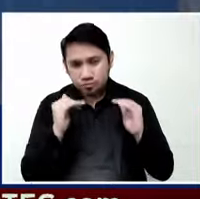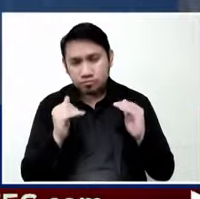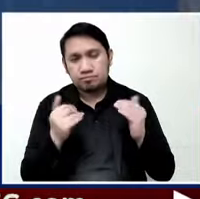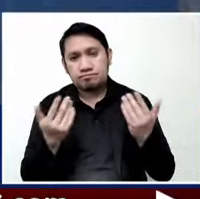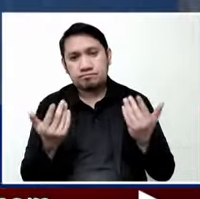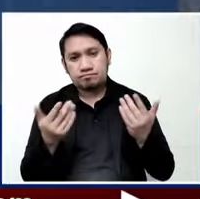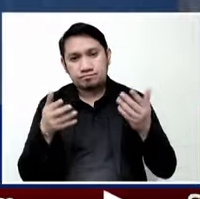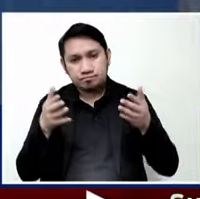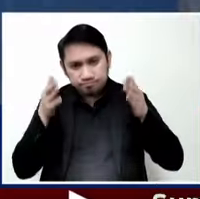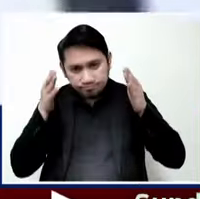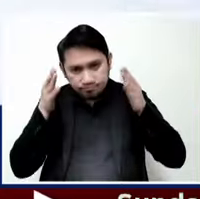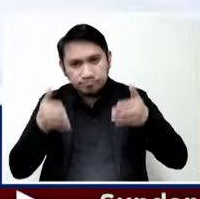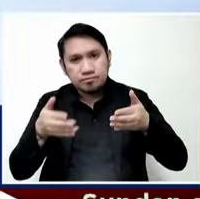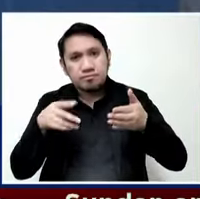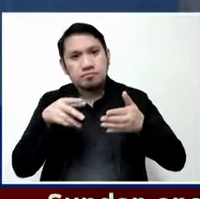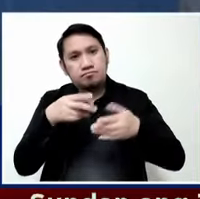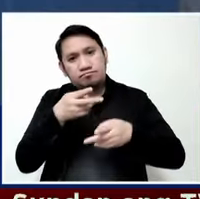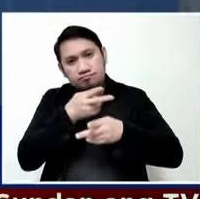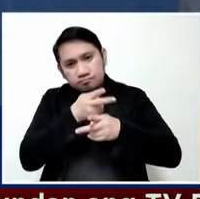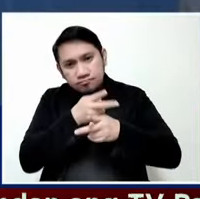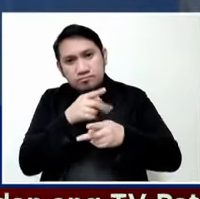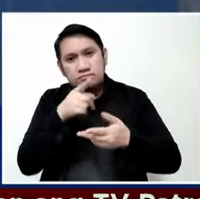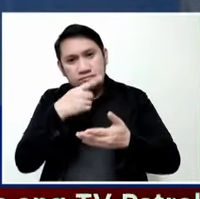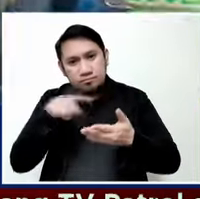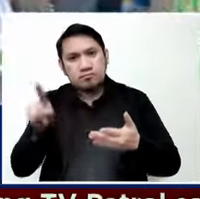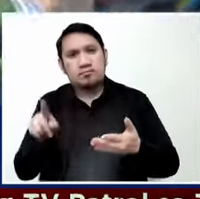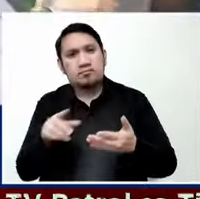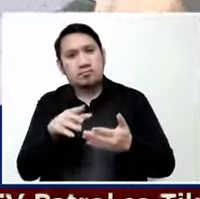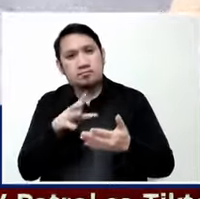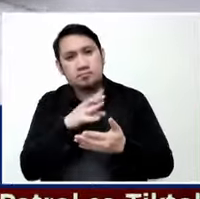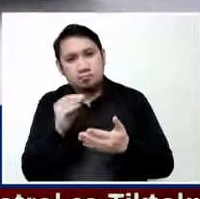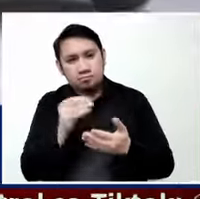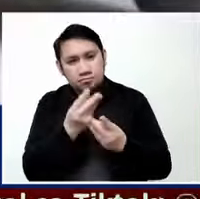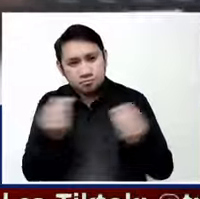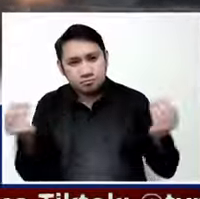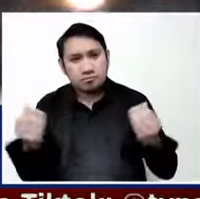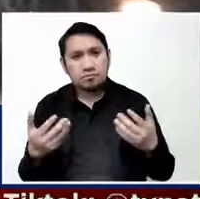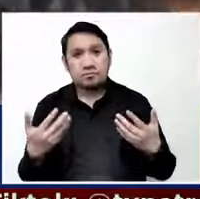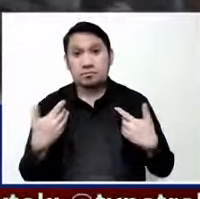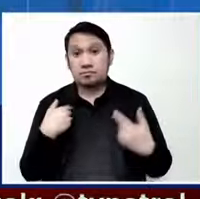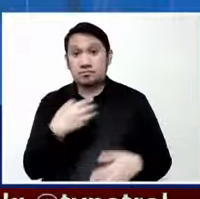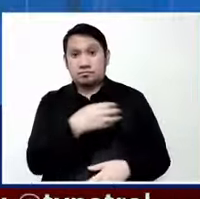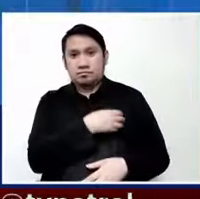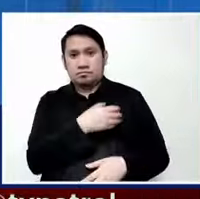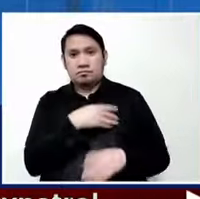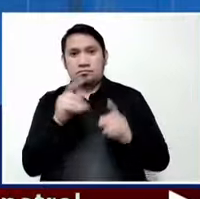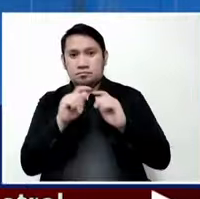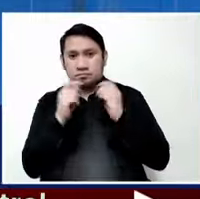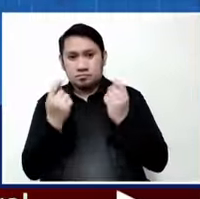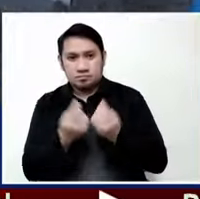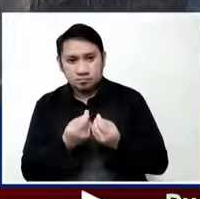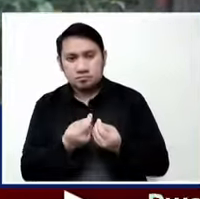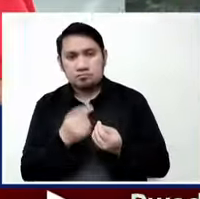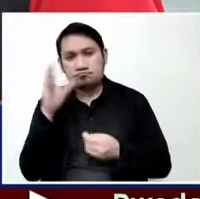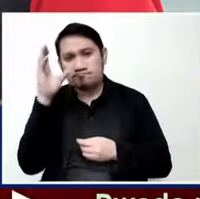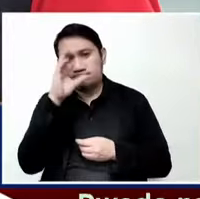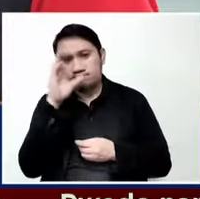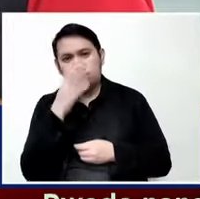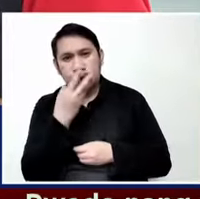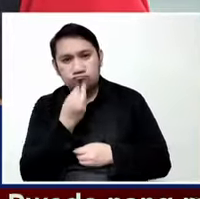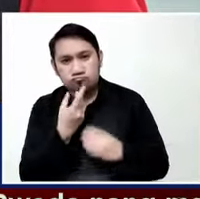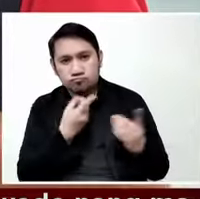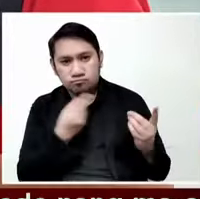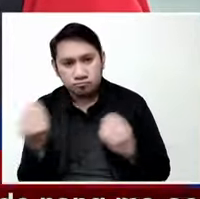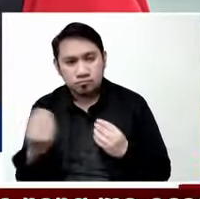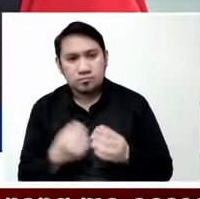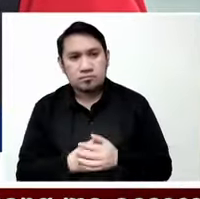attention. Tiniyak naman ang Quezon PNP na may mga binuuna silang tracker team para tumugis sa mga nasa likod ng pamamaslang.